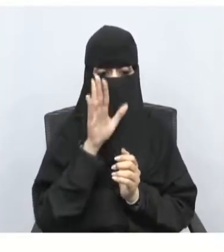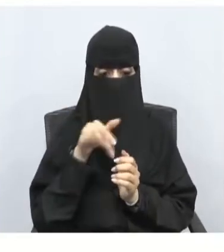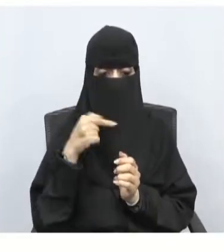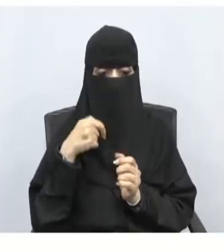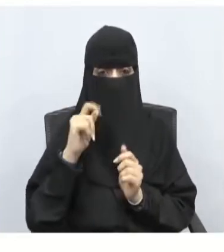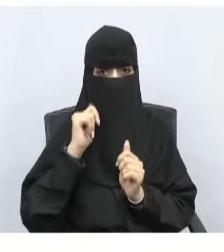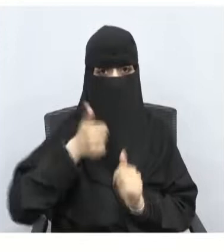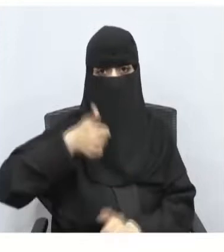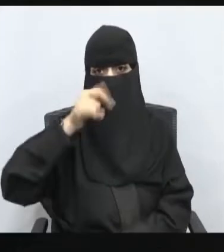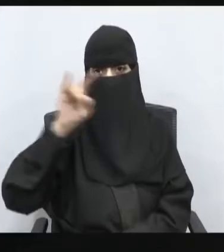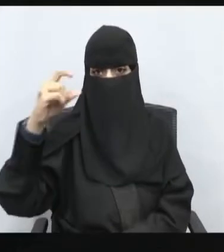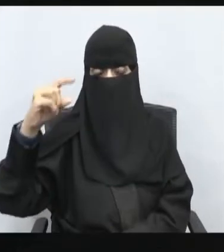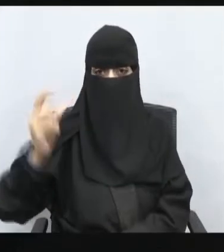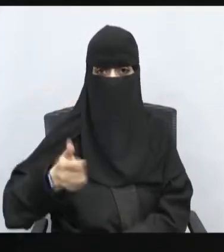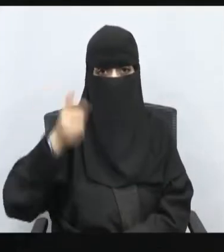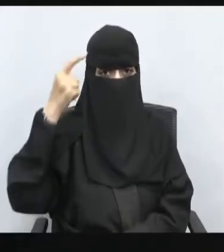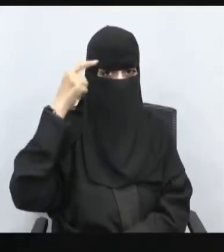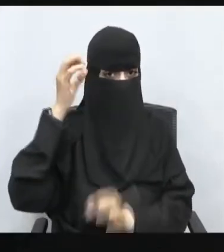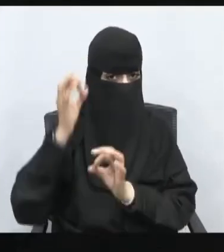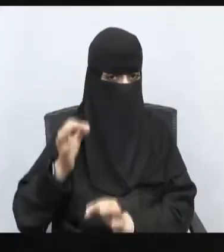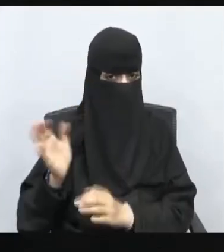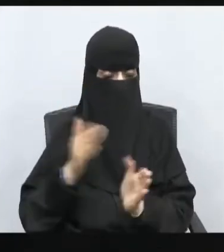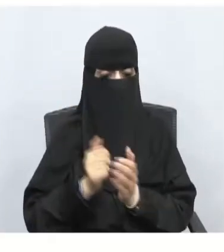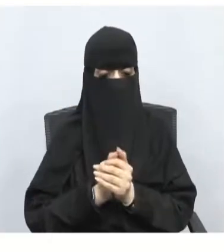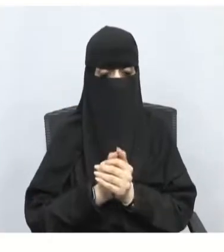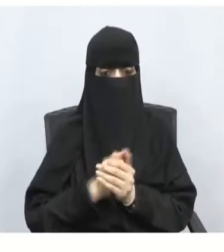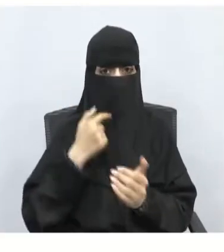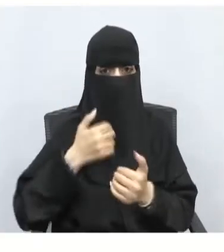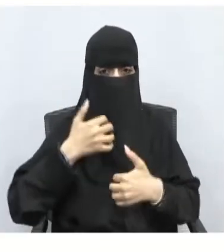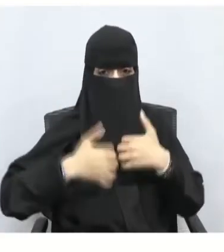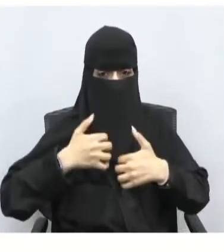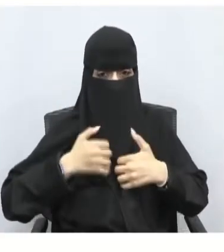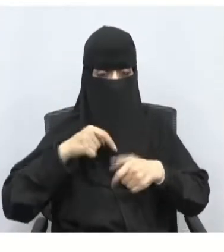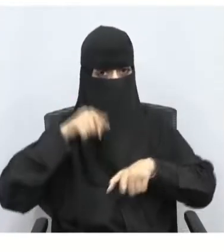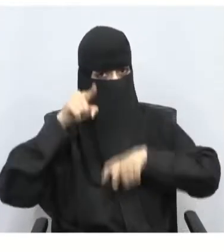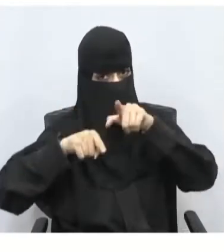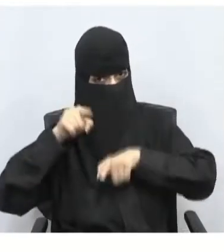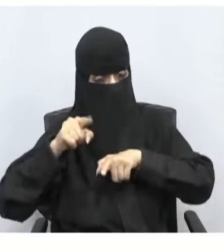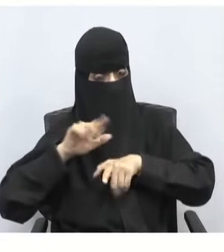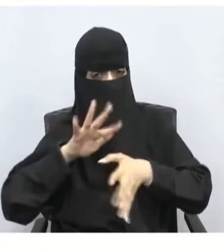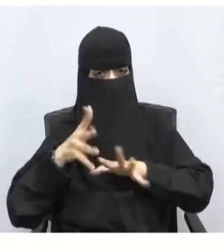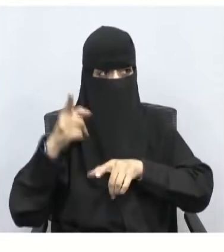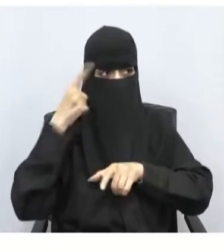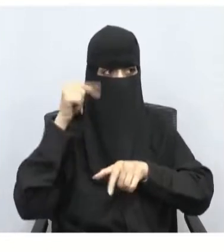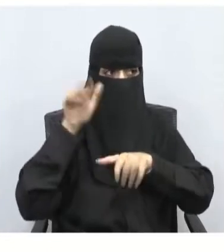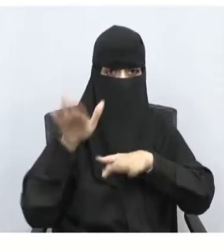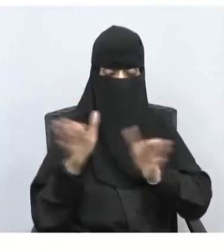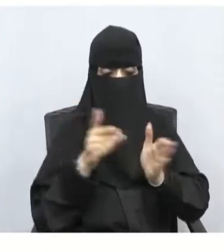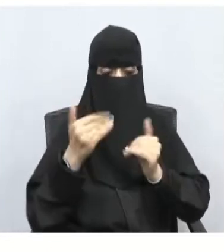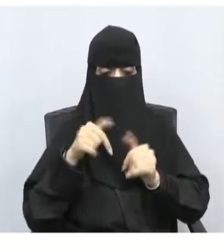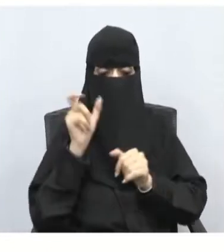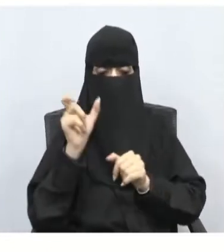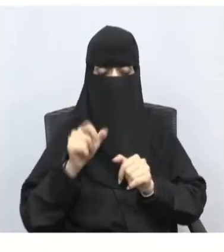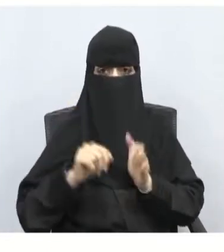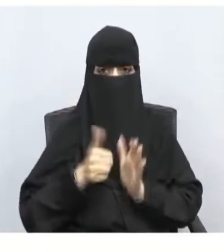مراجعة المفردات، ماذا يعني إدراك؟ هو الإحساس أو التمييز أو فهم الأشياء.